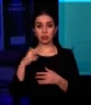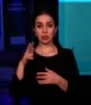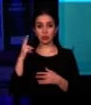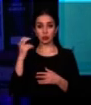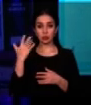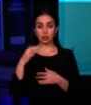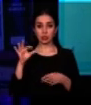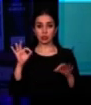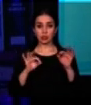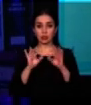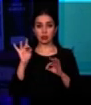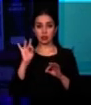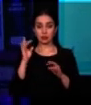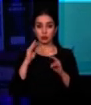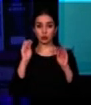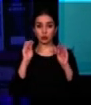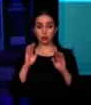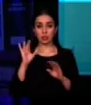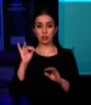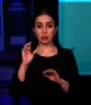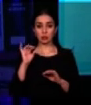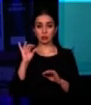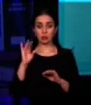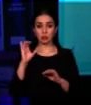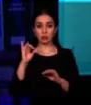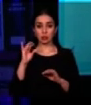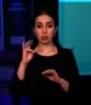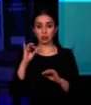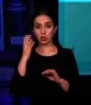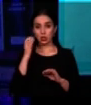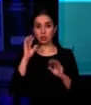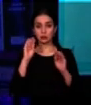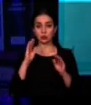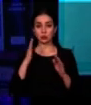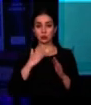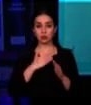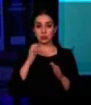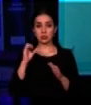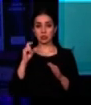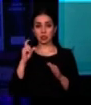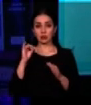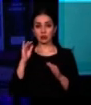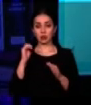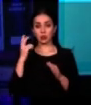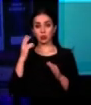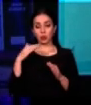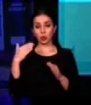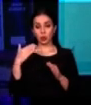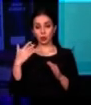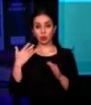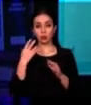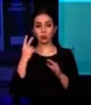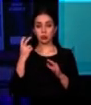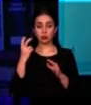350 o'lchamda joylashtiramiz. Ibn Sino rasmini sahifamizning o'ng tomonida 200 ga